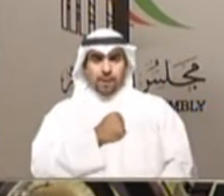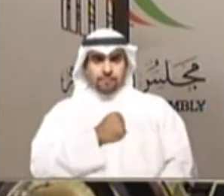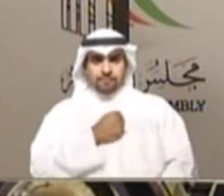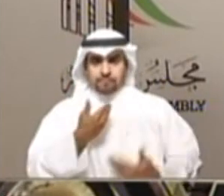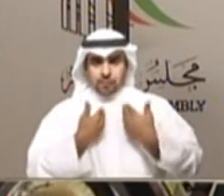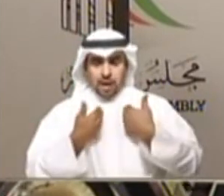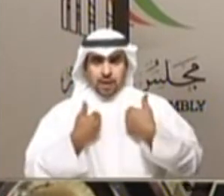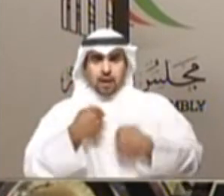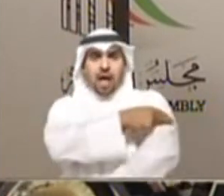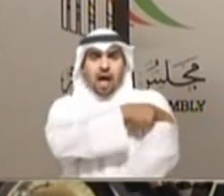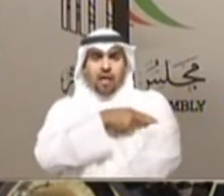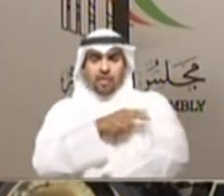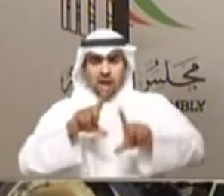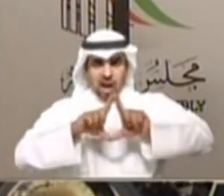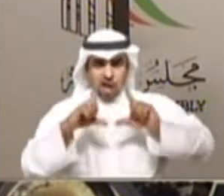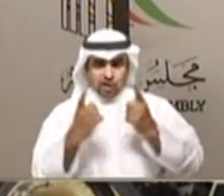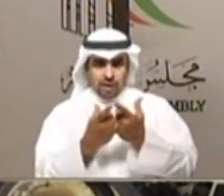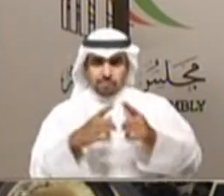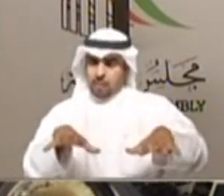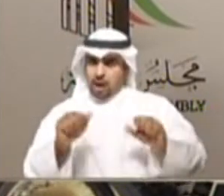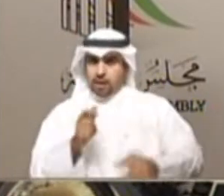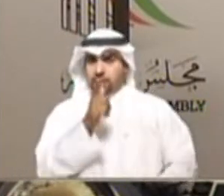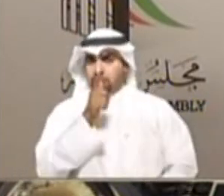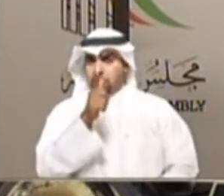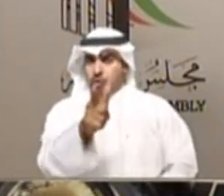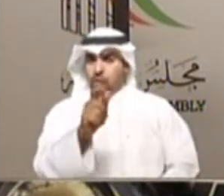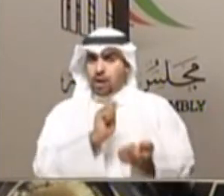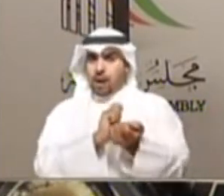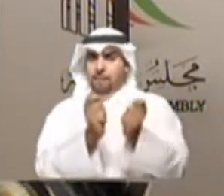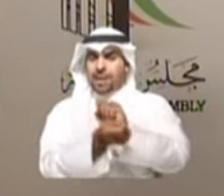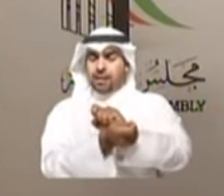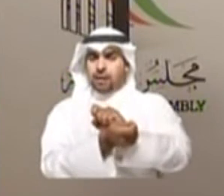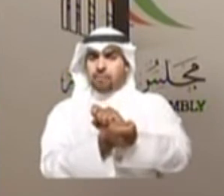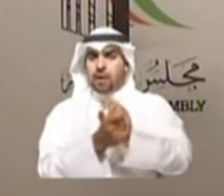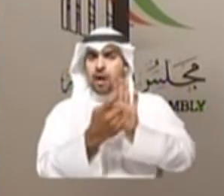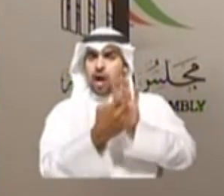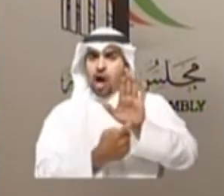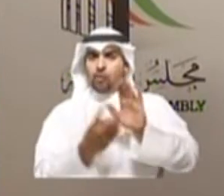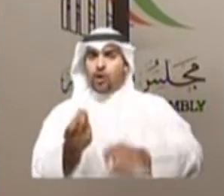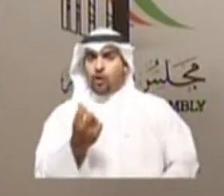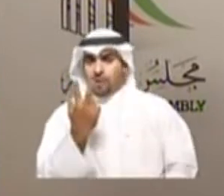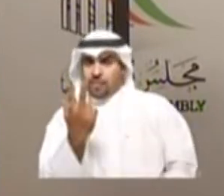كان عندنا أكثر من تعديل على قانون 8 ل 2010،